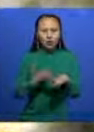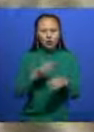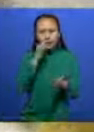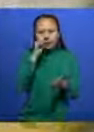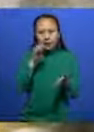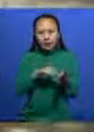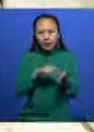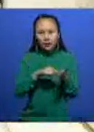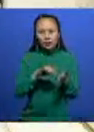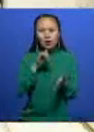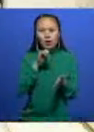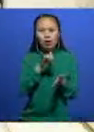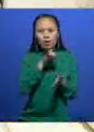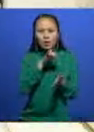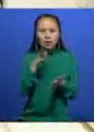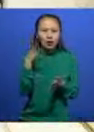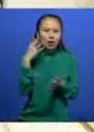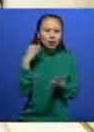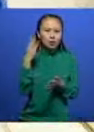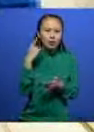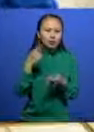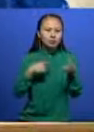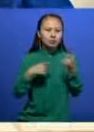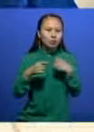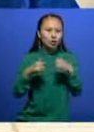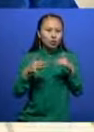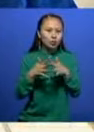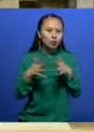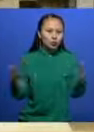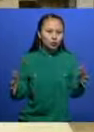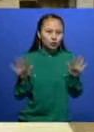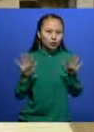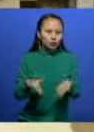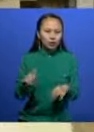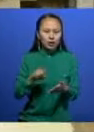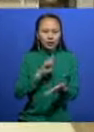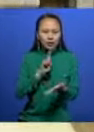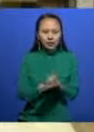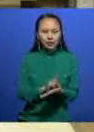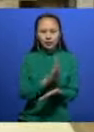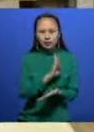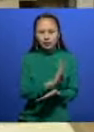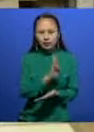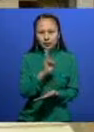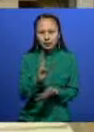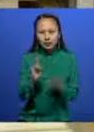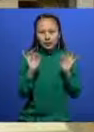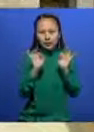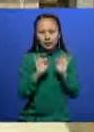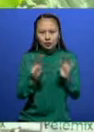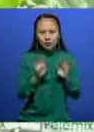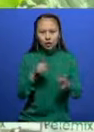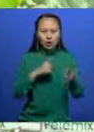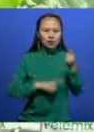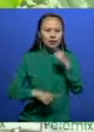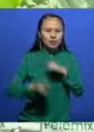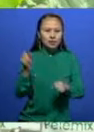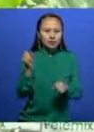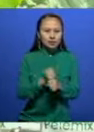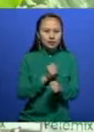еті, шұжық өнімдері, алма сияқты өнім түрлері бойынша өз өндірісімізді жолға қою қажет, деді Нұрсұлтан Назарбаев. Президент қайта өңдеуді